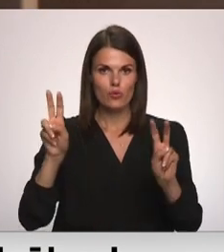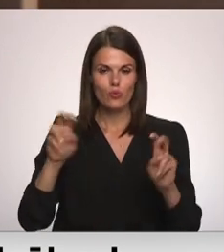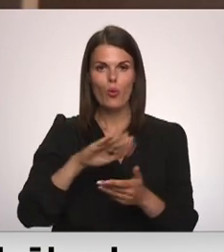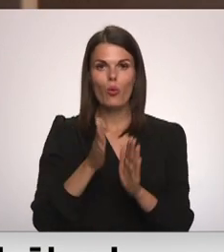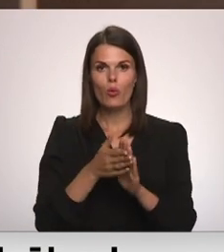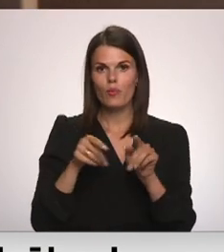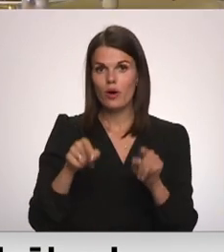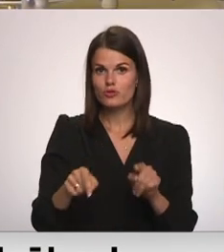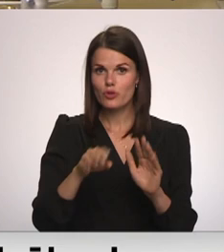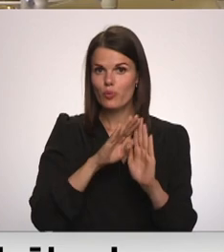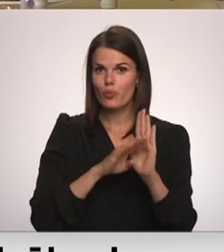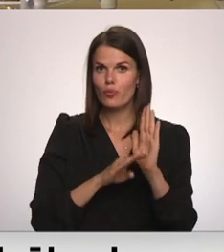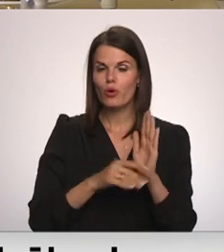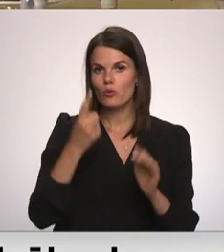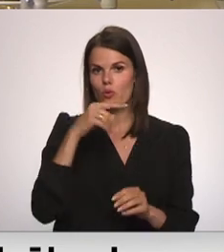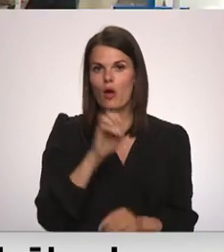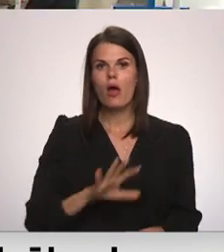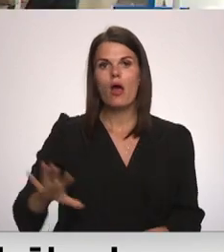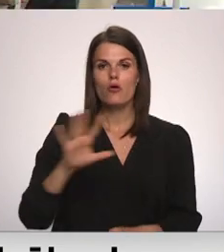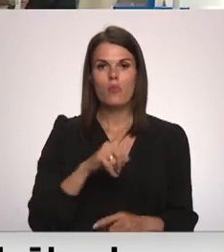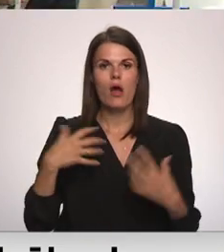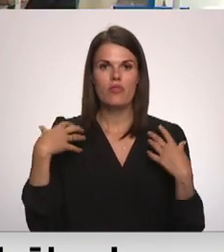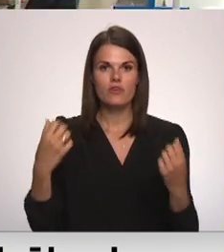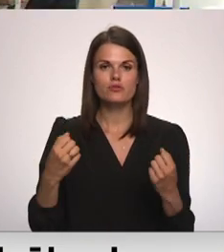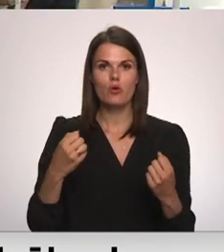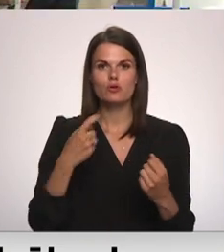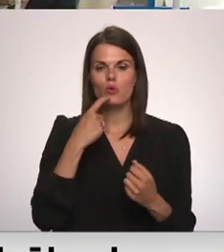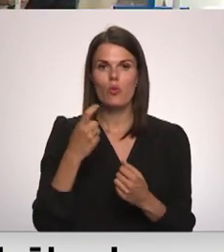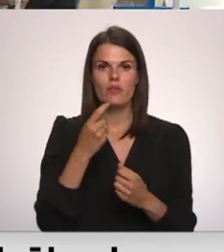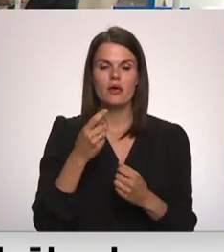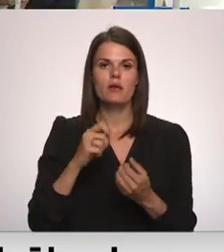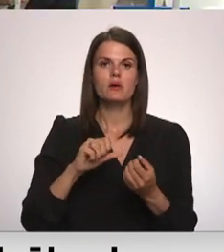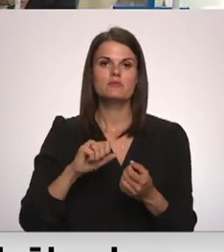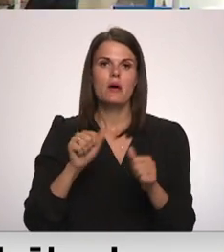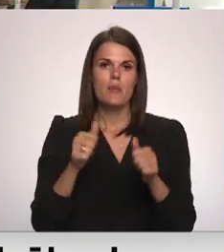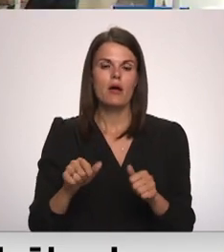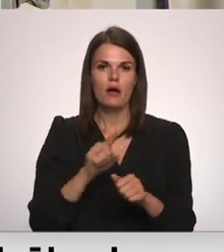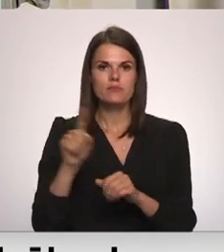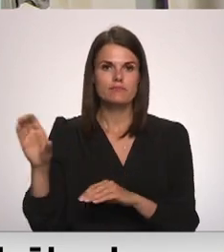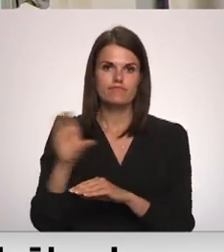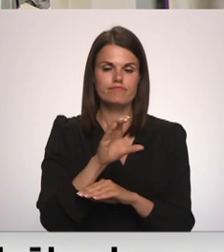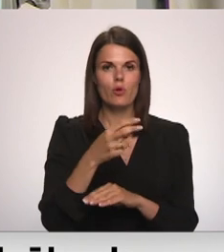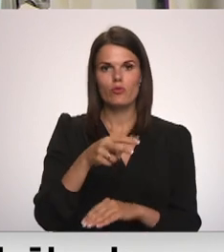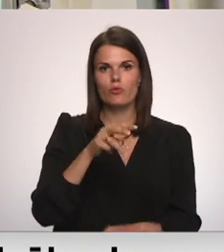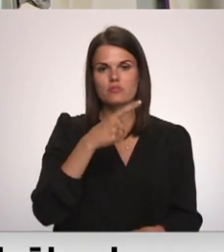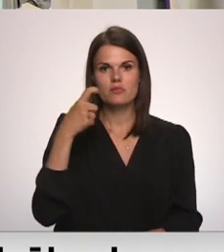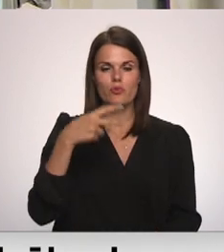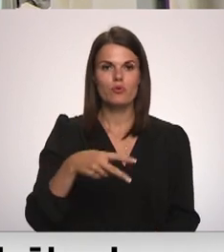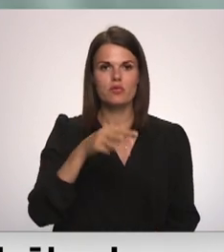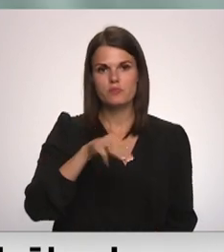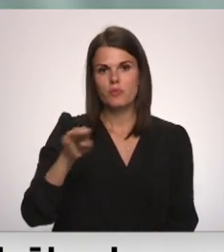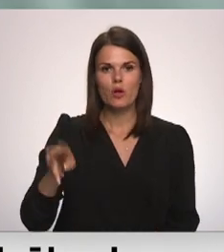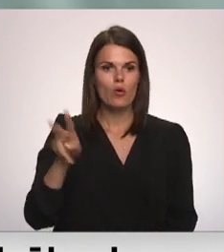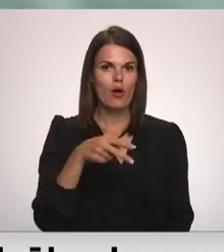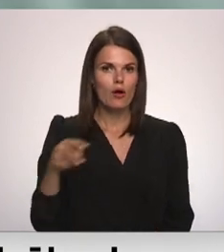šai programmai no Eiropas atvesaļošanas un noturības mehānismu ir iezīmēta 120 miljonu eiro. Šajā gadījumā tas